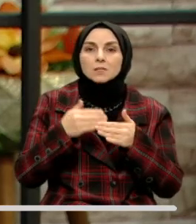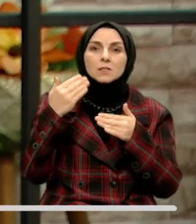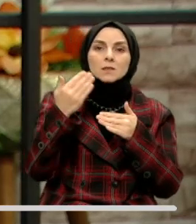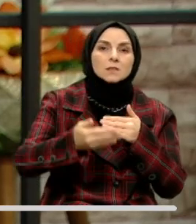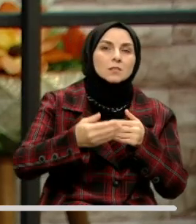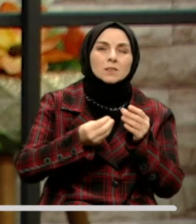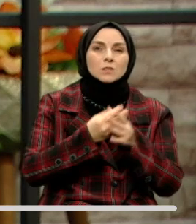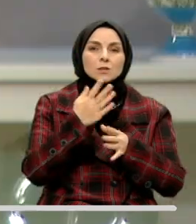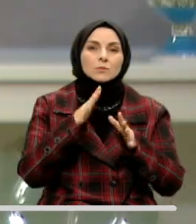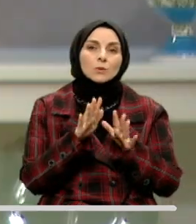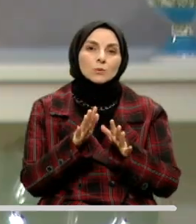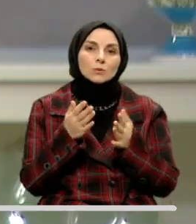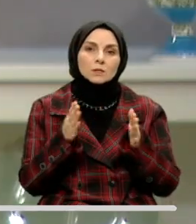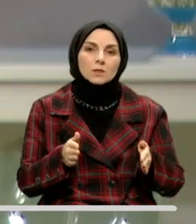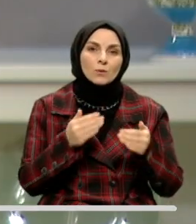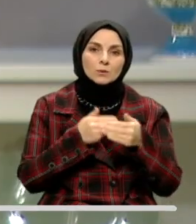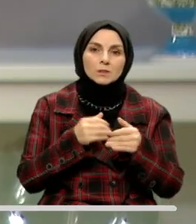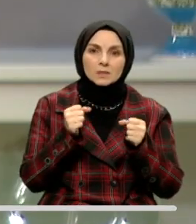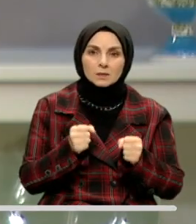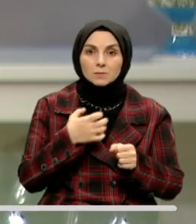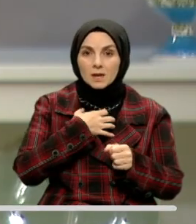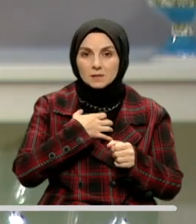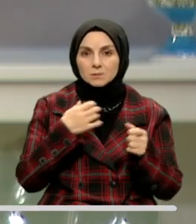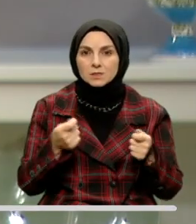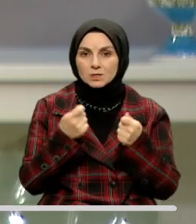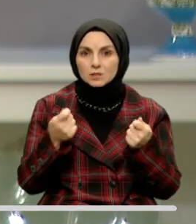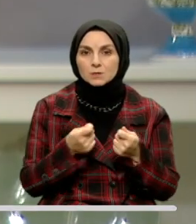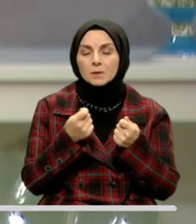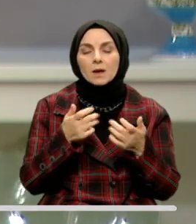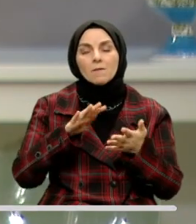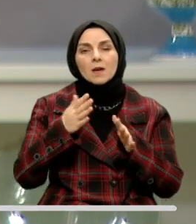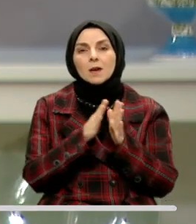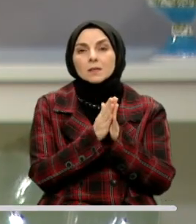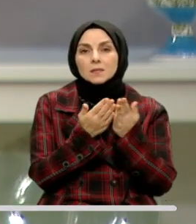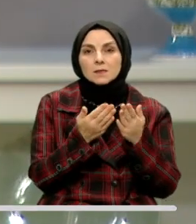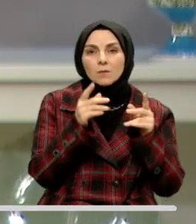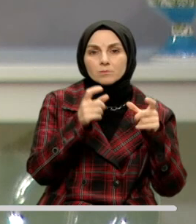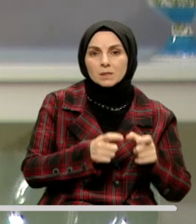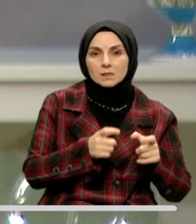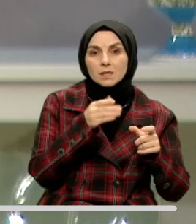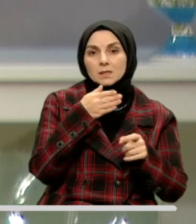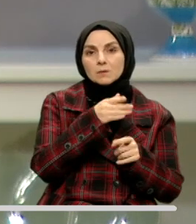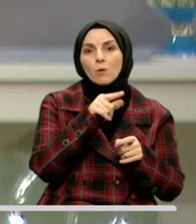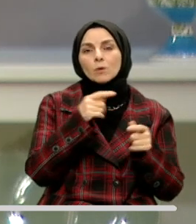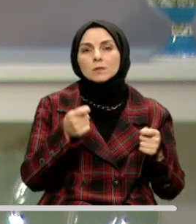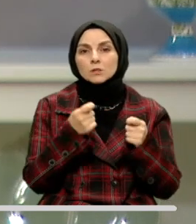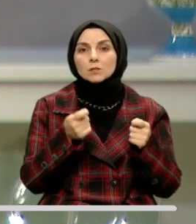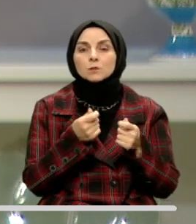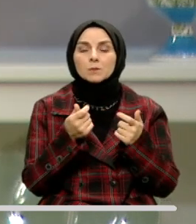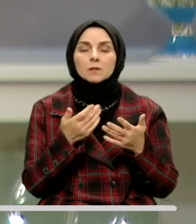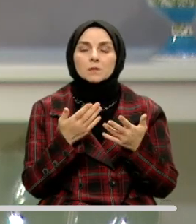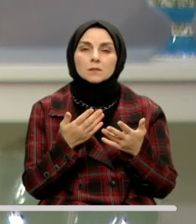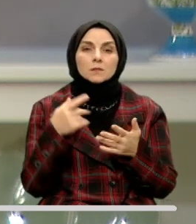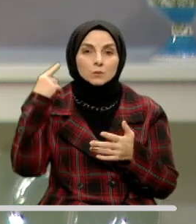biraz daha işte odada kalmaya, işte kendi kendimize kalmaya, kütüphanede kalmaya gayret edelim diye. Ama şimdi evinizde kalsanız dahi,